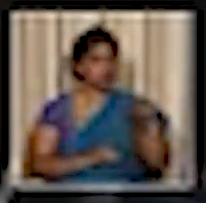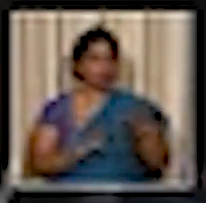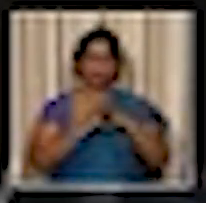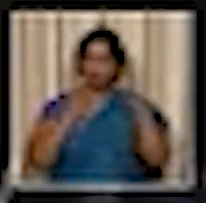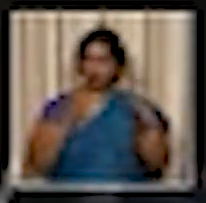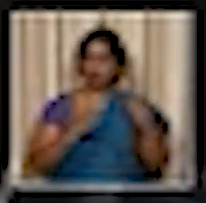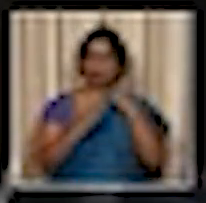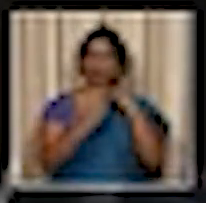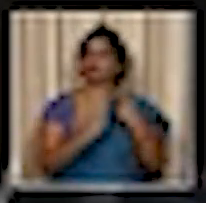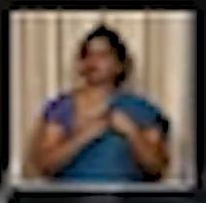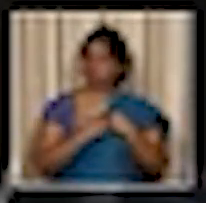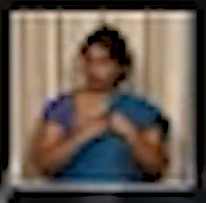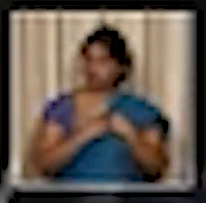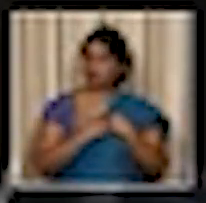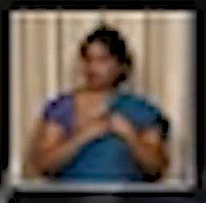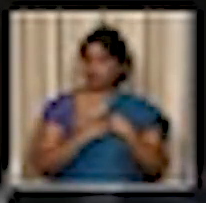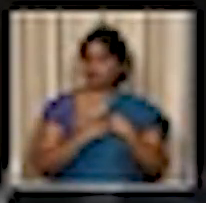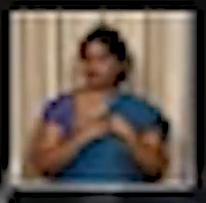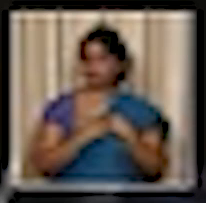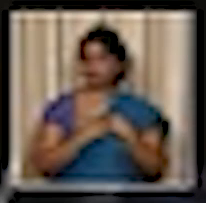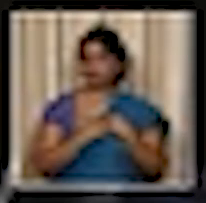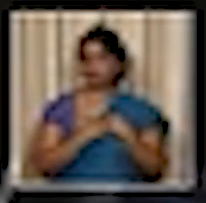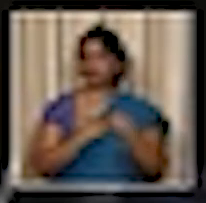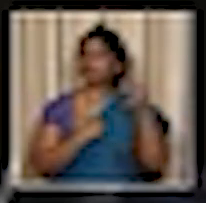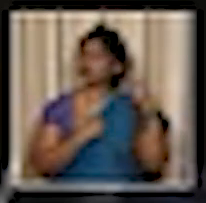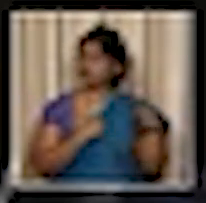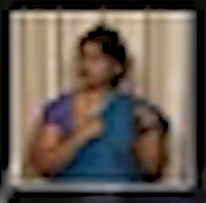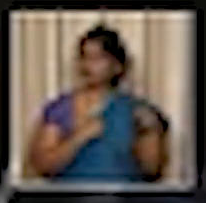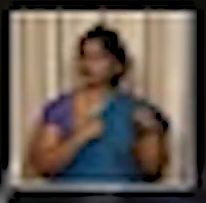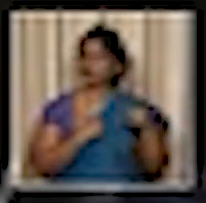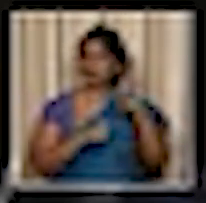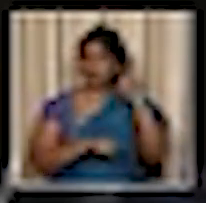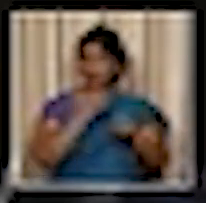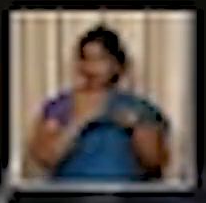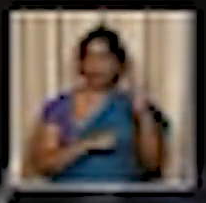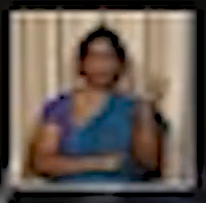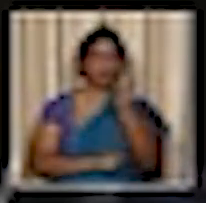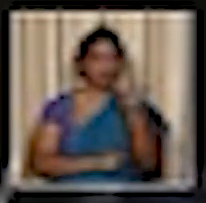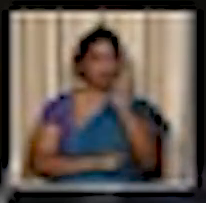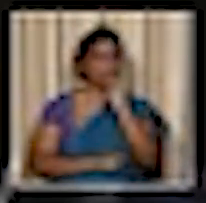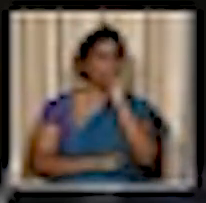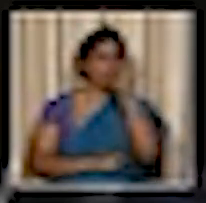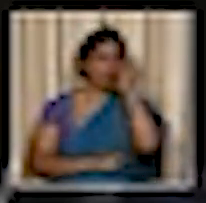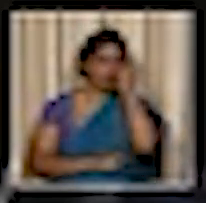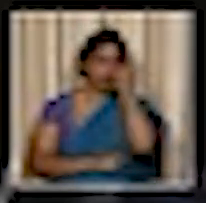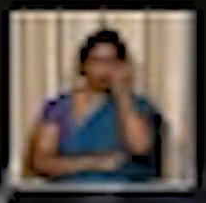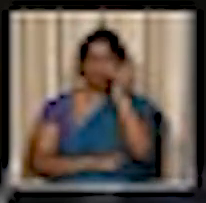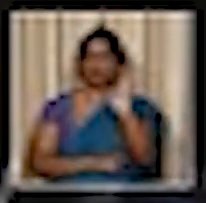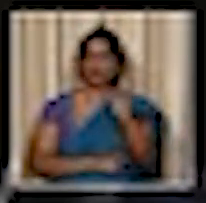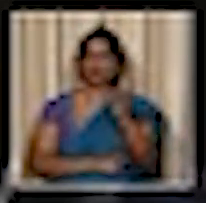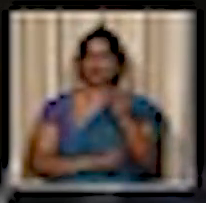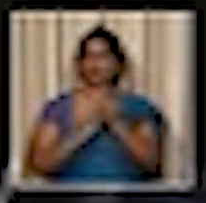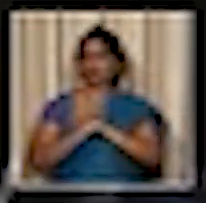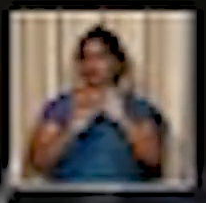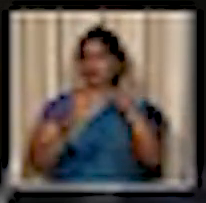රාශියක් මා වෙත දැනුම් දී ඇති අතර එය එම නිලධාරීන් දෙදෙනාගේ හුදු ප්‍රකාශයක් ලෙස ඔවුන් මට